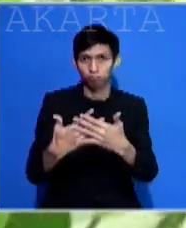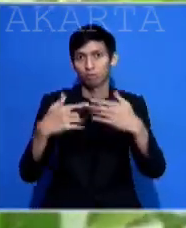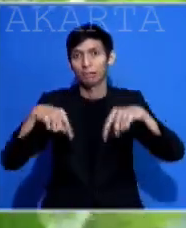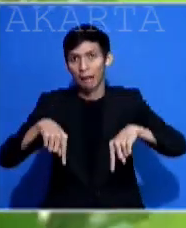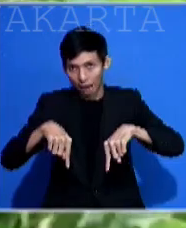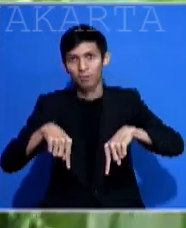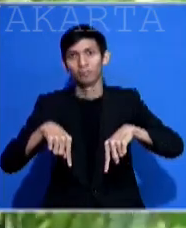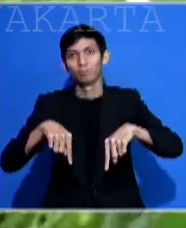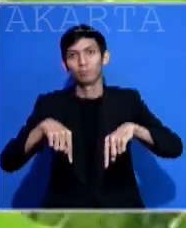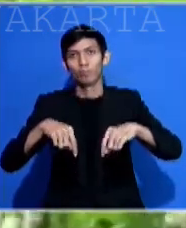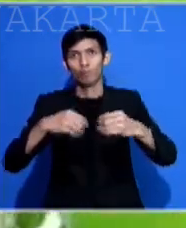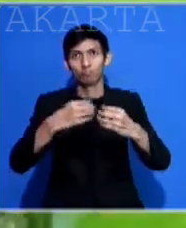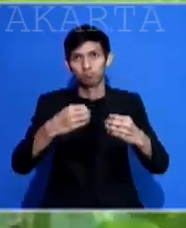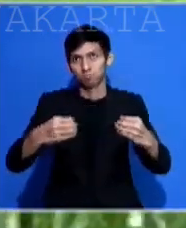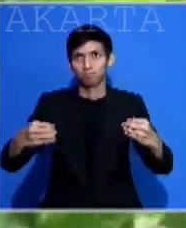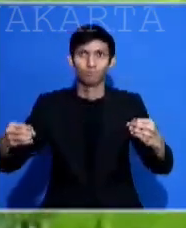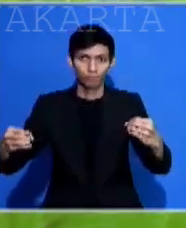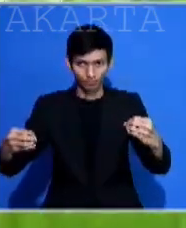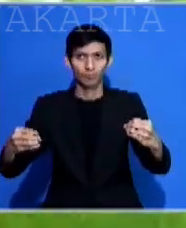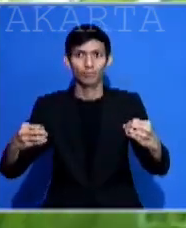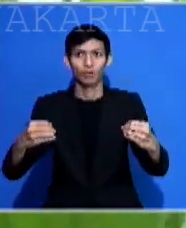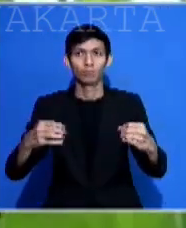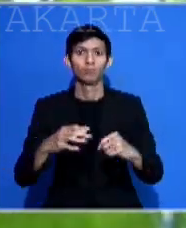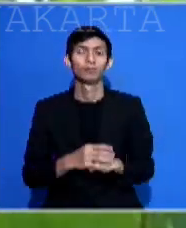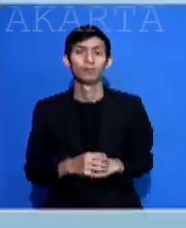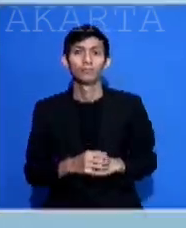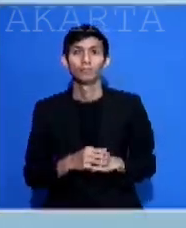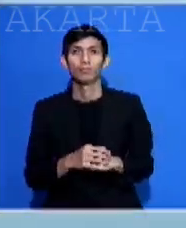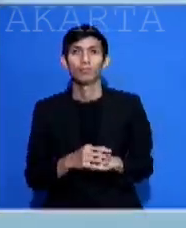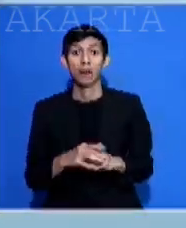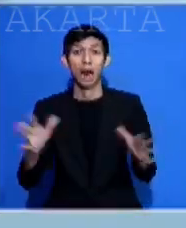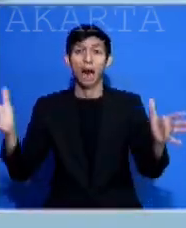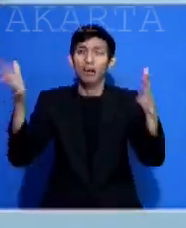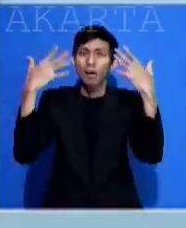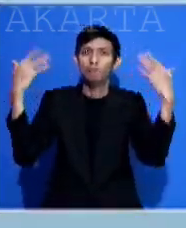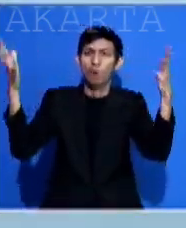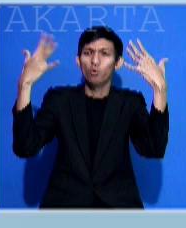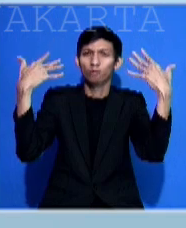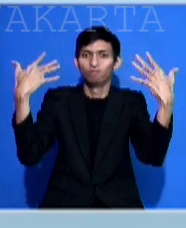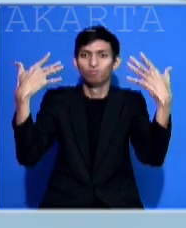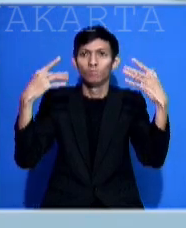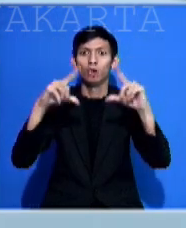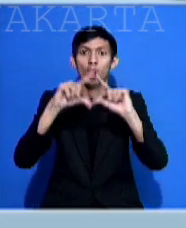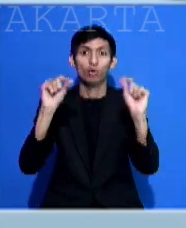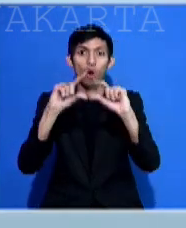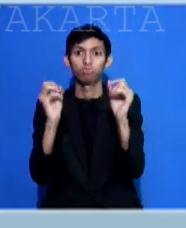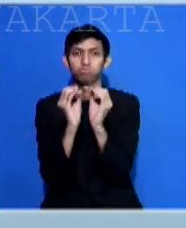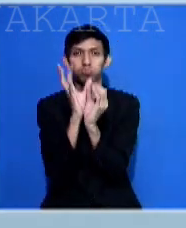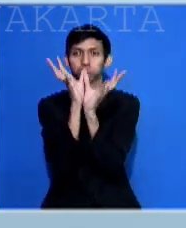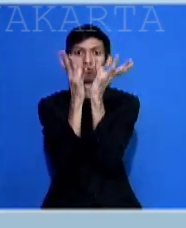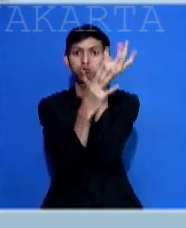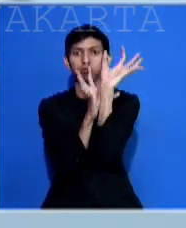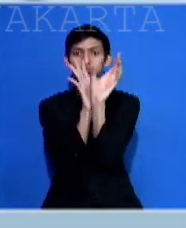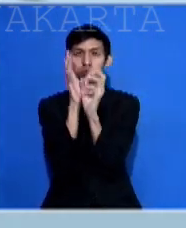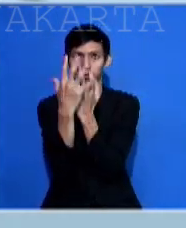serep menika asring dipun mupangataken kangge tanaman kitren, kangge iup-iup pekamisan jalaran ronipun ingkang rembuyung. Tanaman dadap